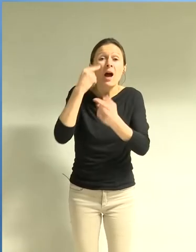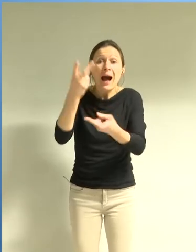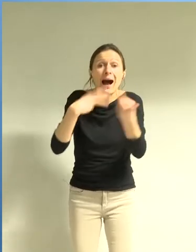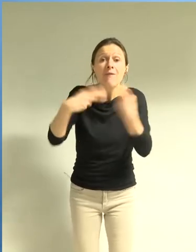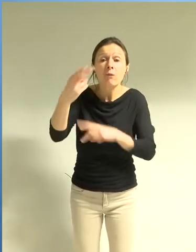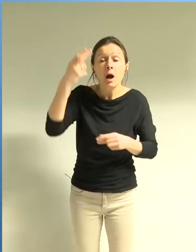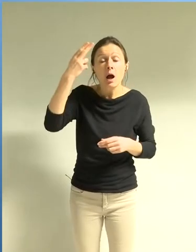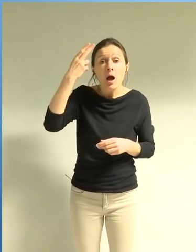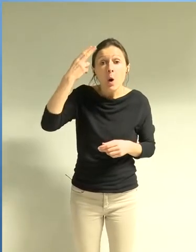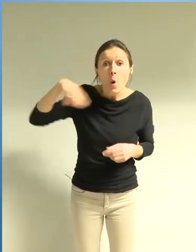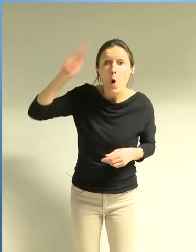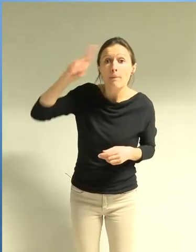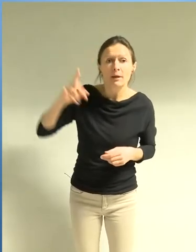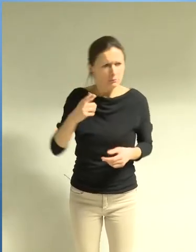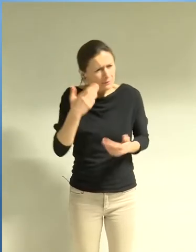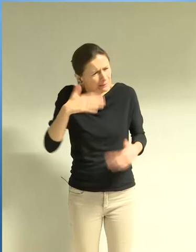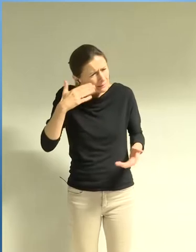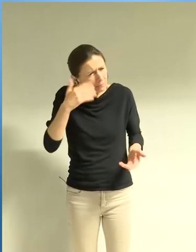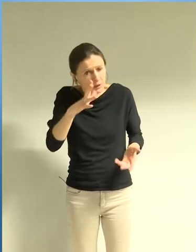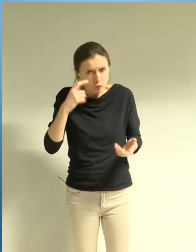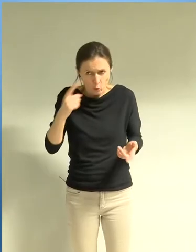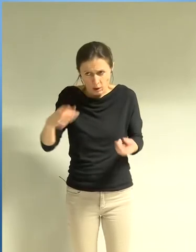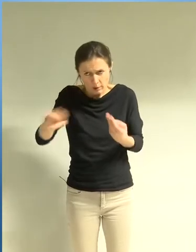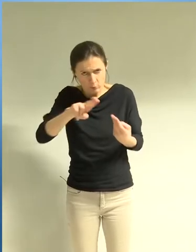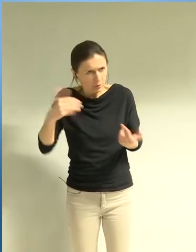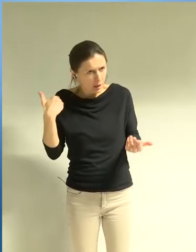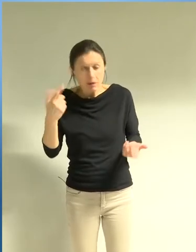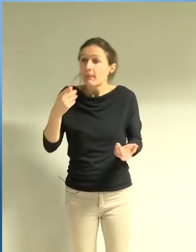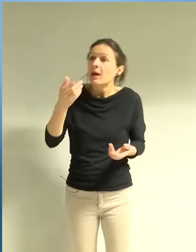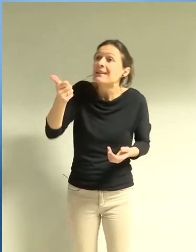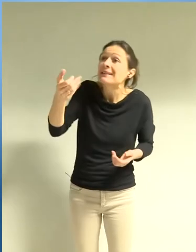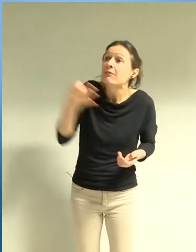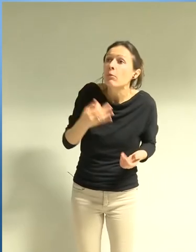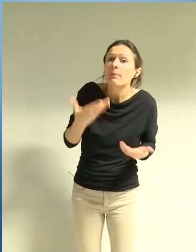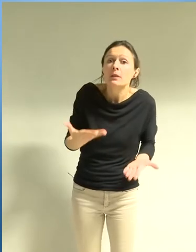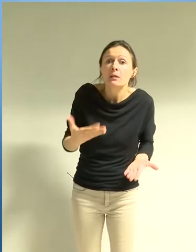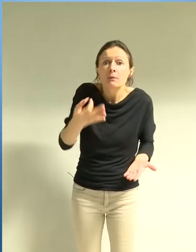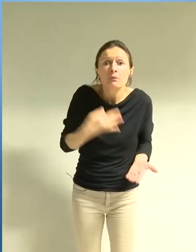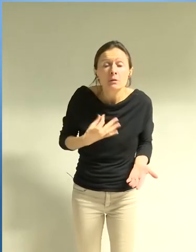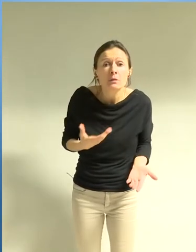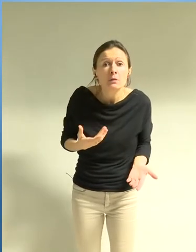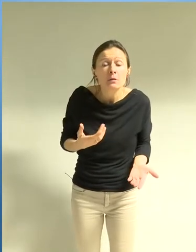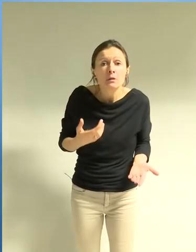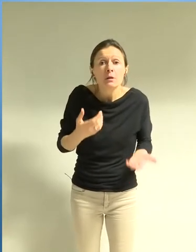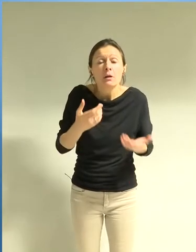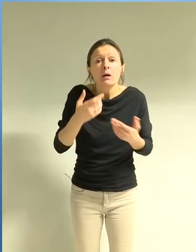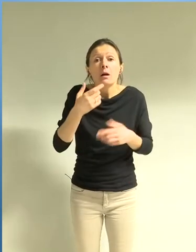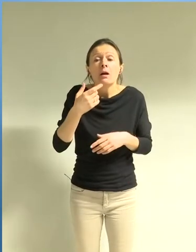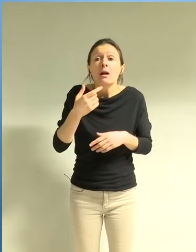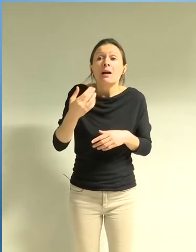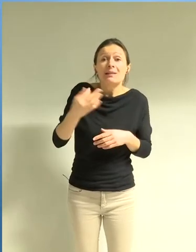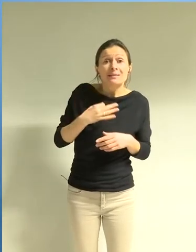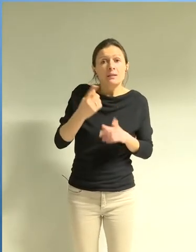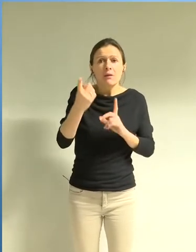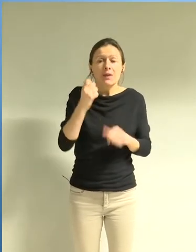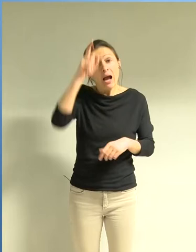madame mais la réponse est non mais vous l'avez dit vous-même l'enjeu c'est quand on regarde que c'est importé de l'allemagne l'enjeu c'est de